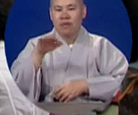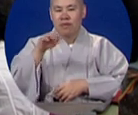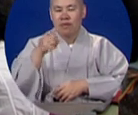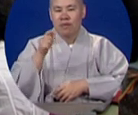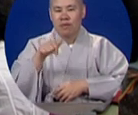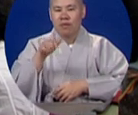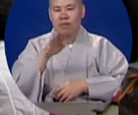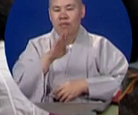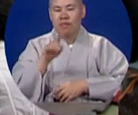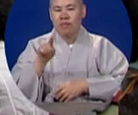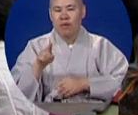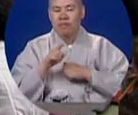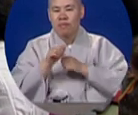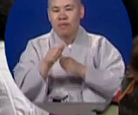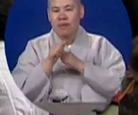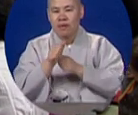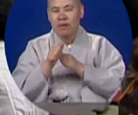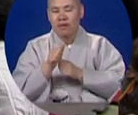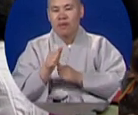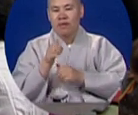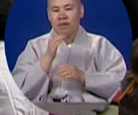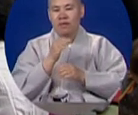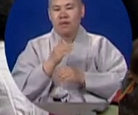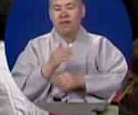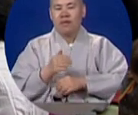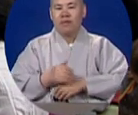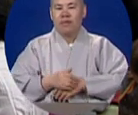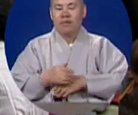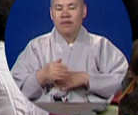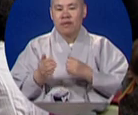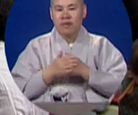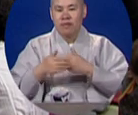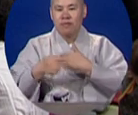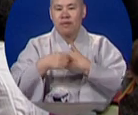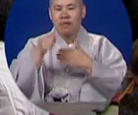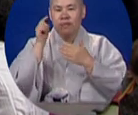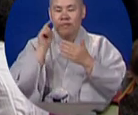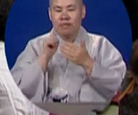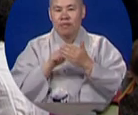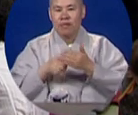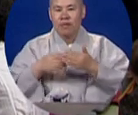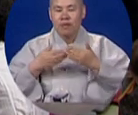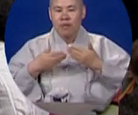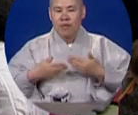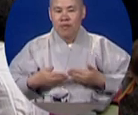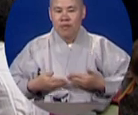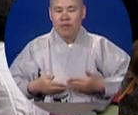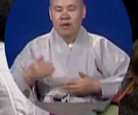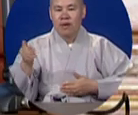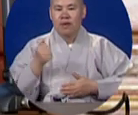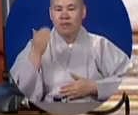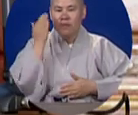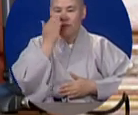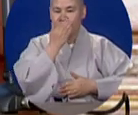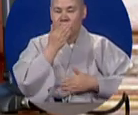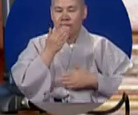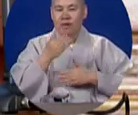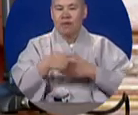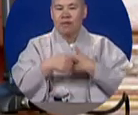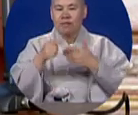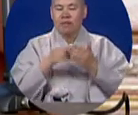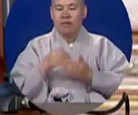그래서 마음을 조용하게 갖고 청정하게 가지려면